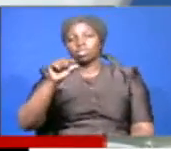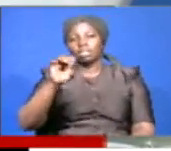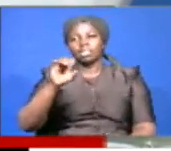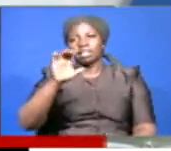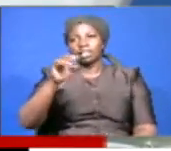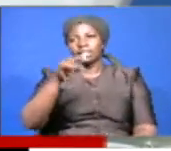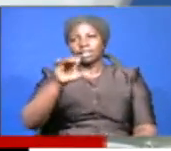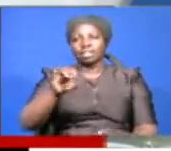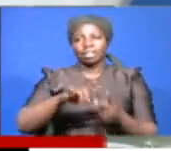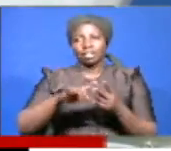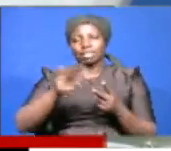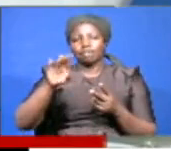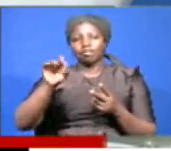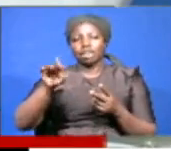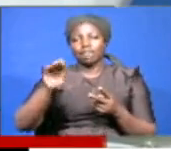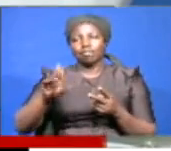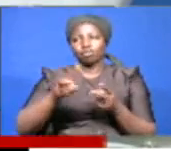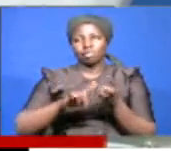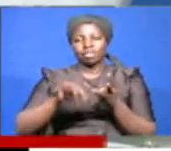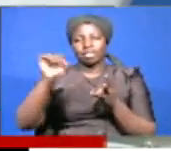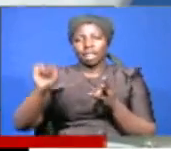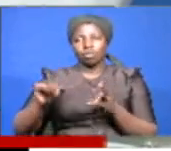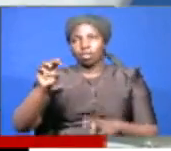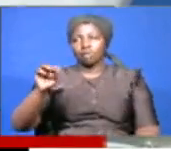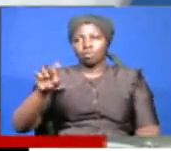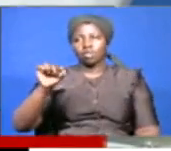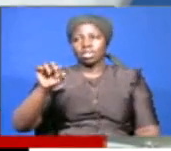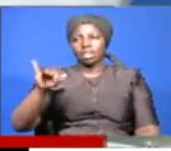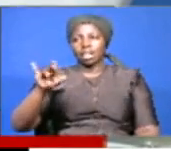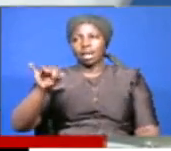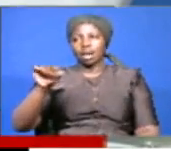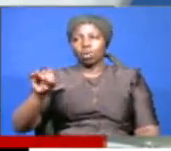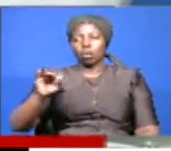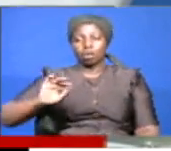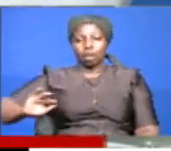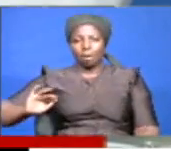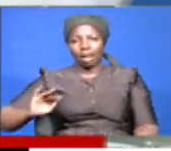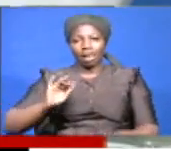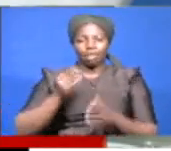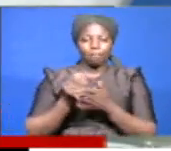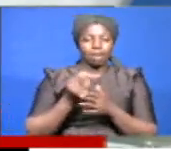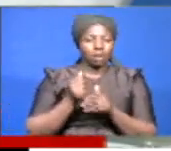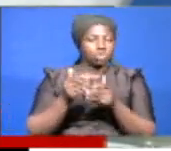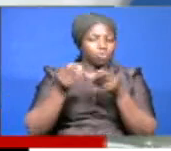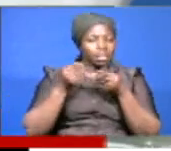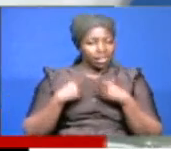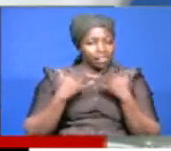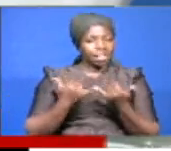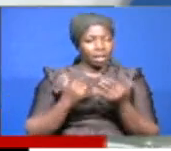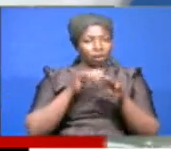South Mugrango. Sitabaki katika Gucha. Sasa katika hii pesa tunapata sahihi kutoka serikali